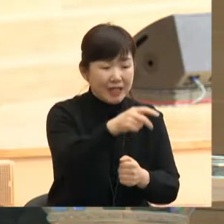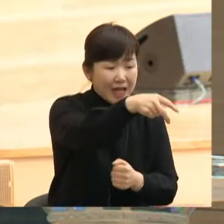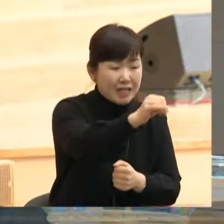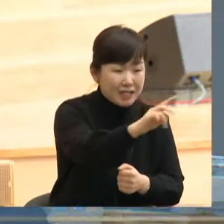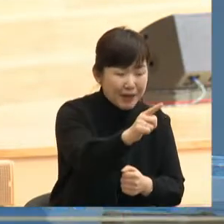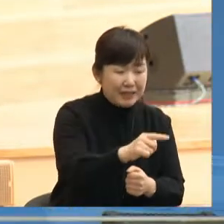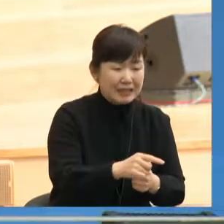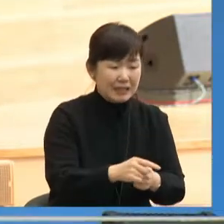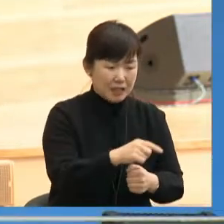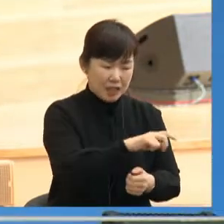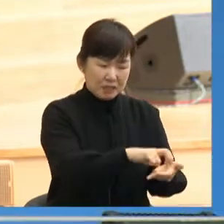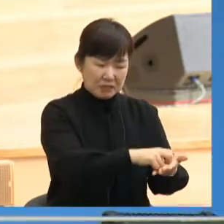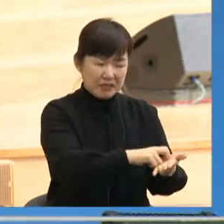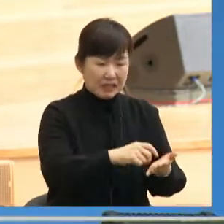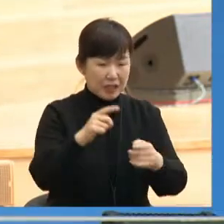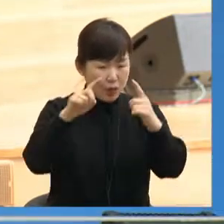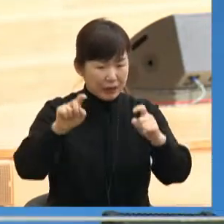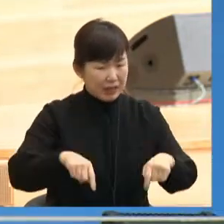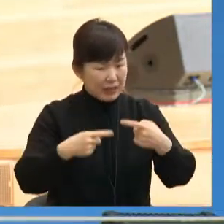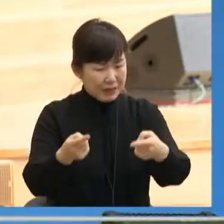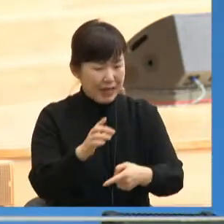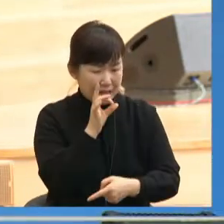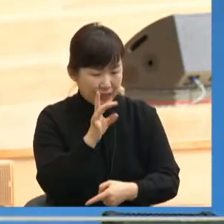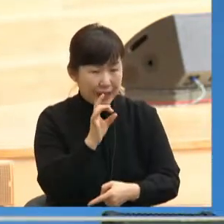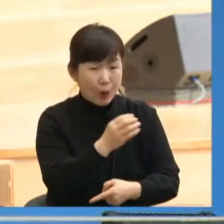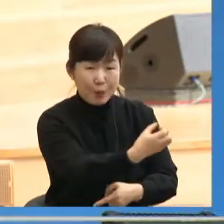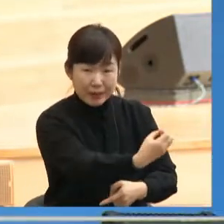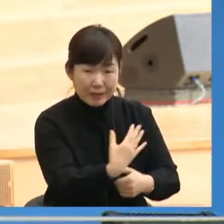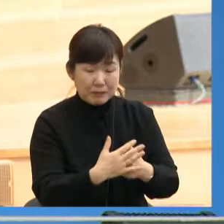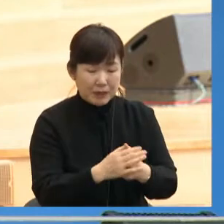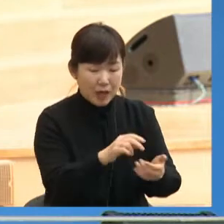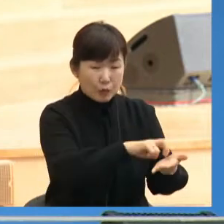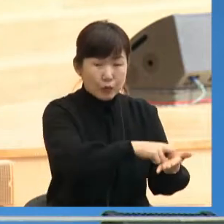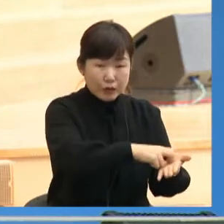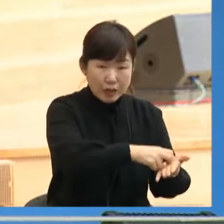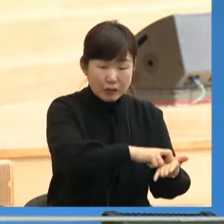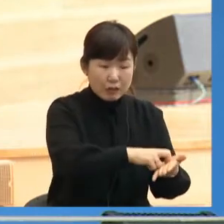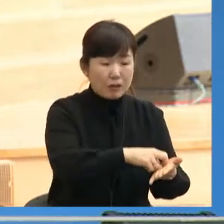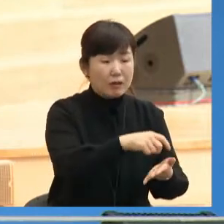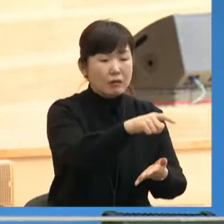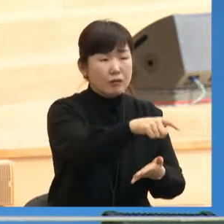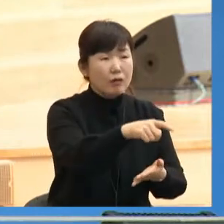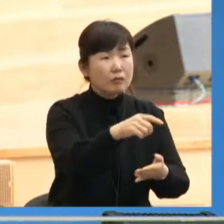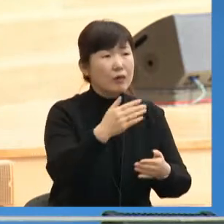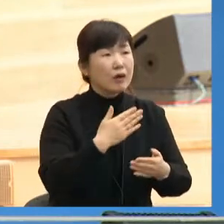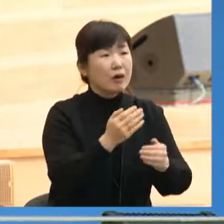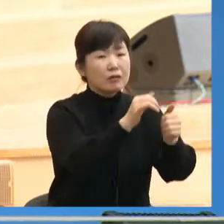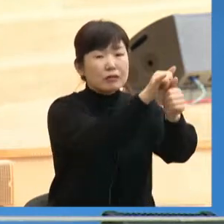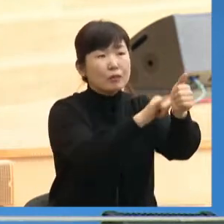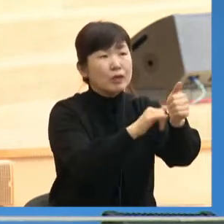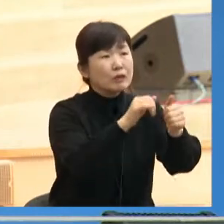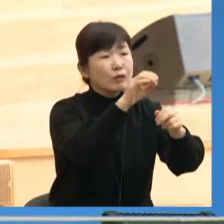드릴 만한 사람이 못 된다고 말하죠. 무비보셋은 자신이 섬기던 주인의 손자 아닙니까?